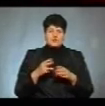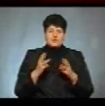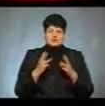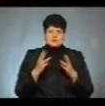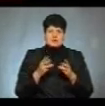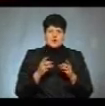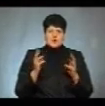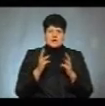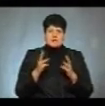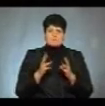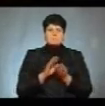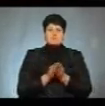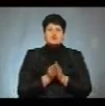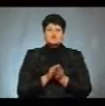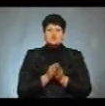буда.